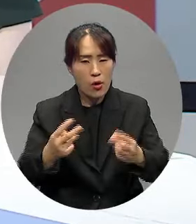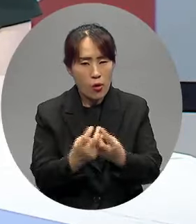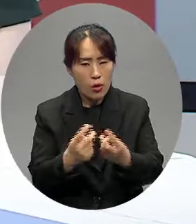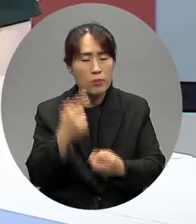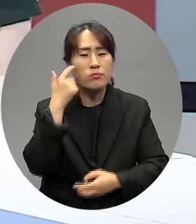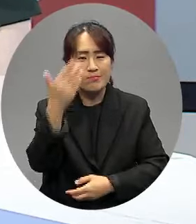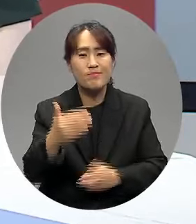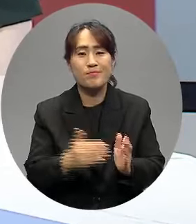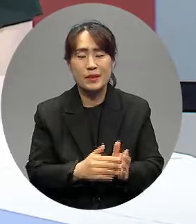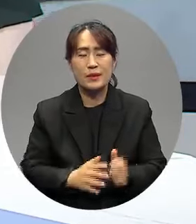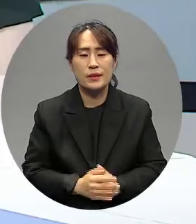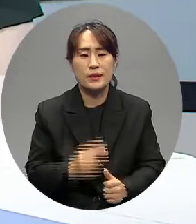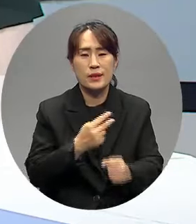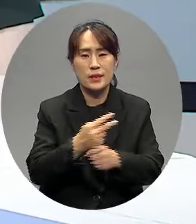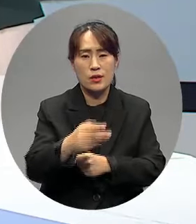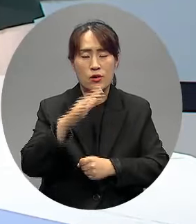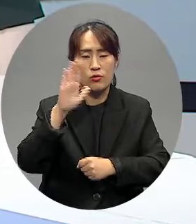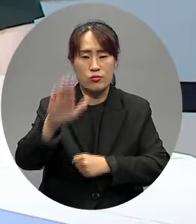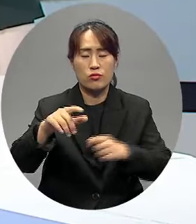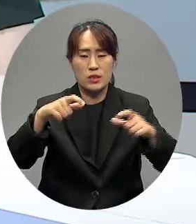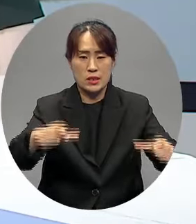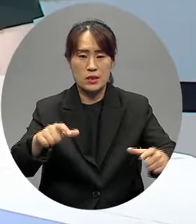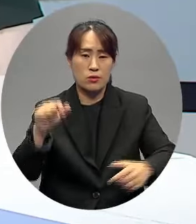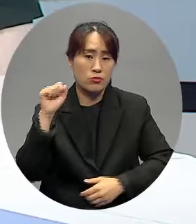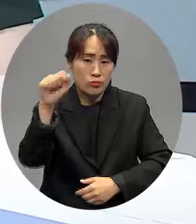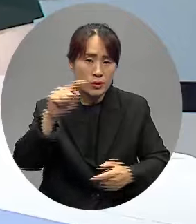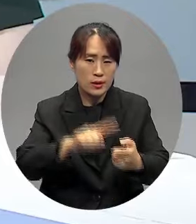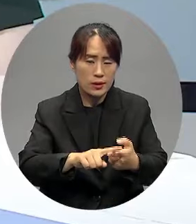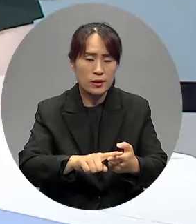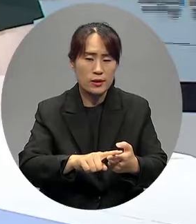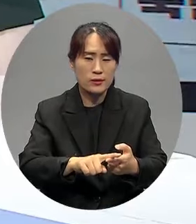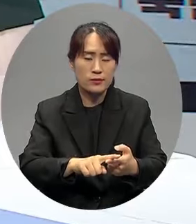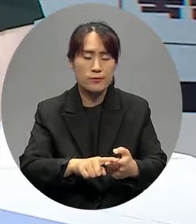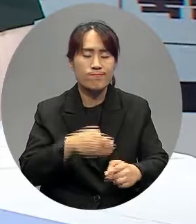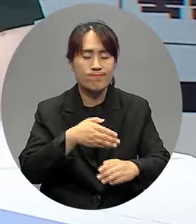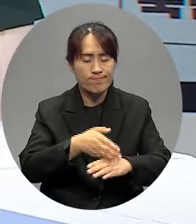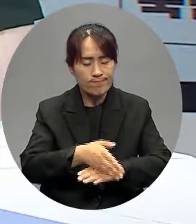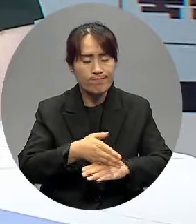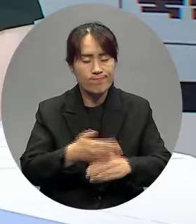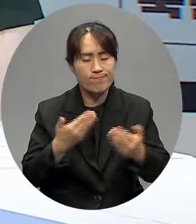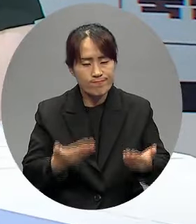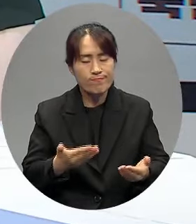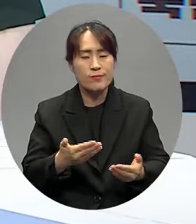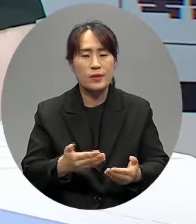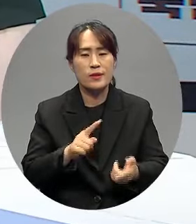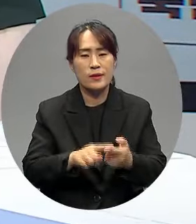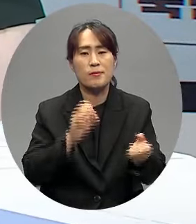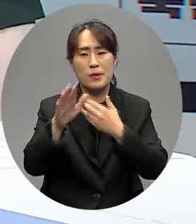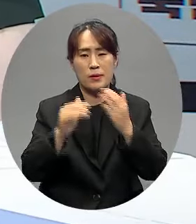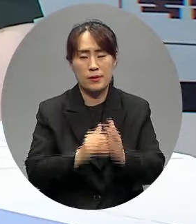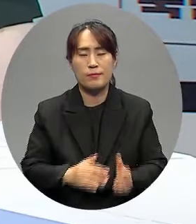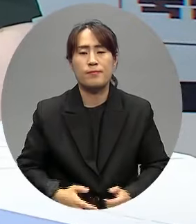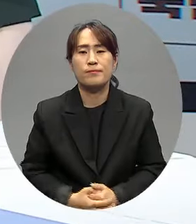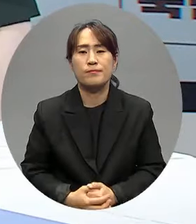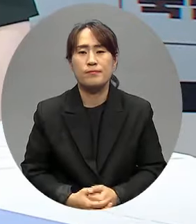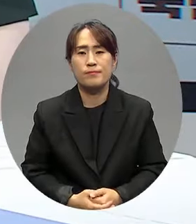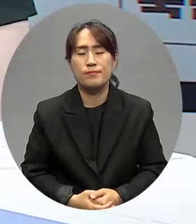들어봤는데요. 2년 뒤 지방선거 출마에 대해선 신중한 입장을 보였습니다. 오늘 이 사람 이병선